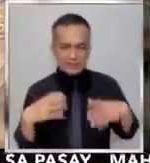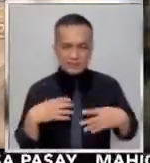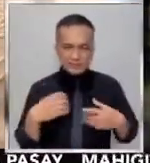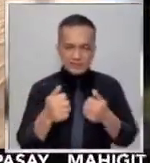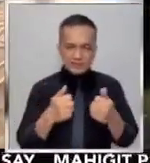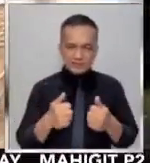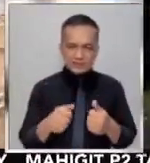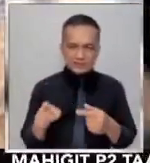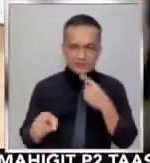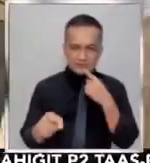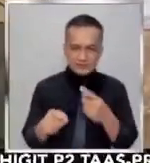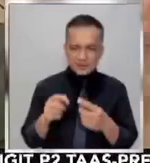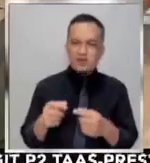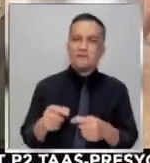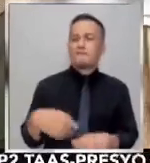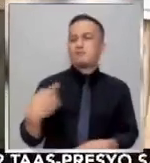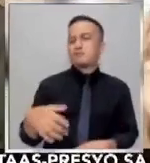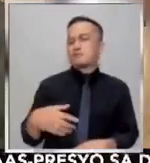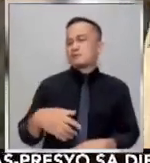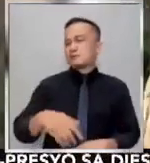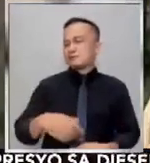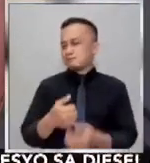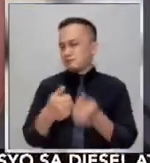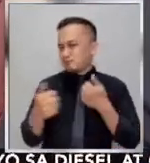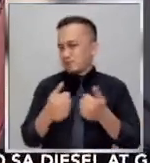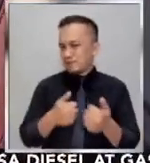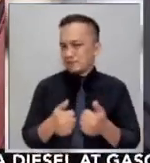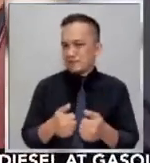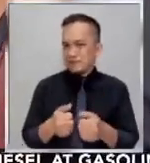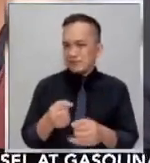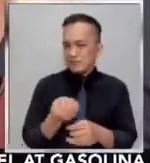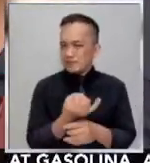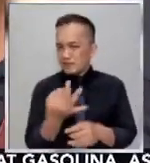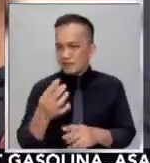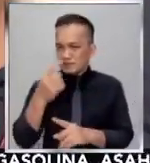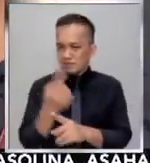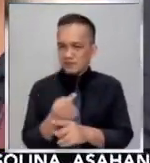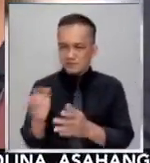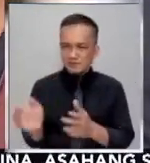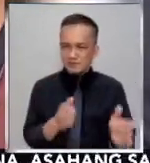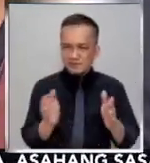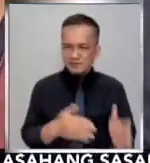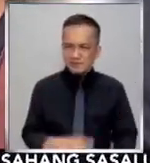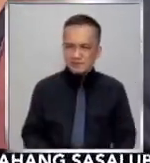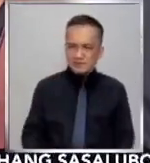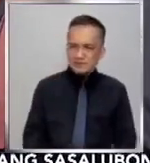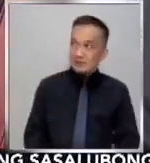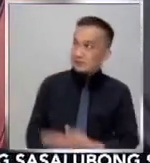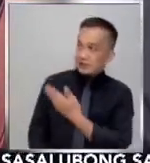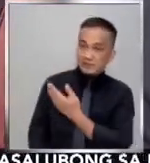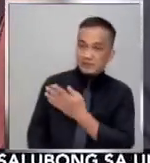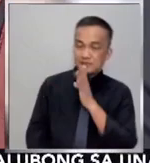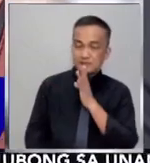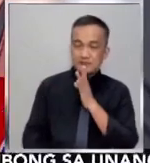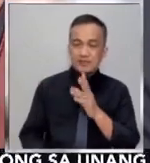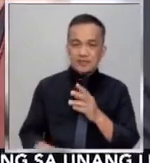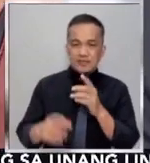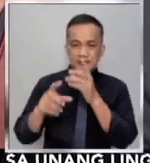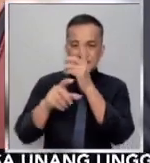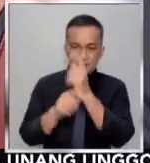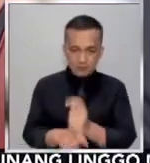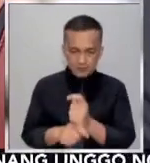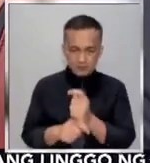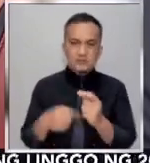Halatang competitive at ilang buwang naghanda. Ito po ay aming tradisyon sa aming barangay. Pangalawa po